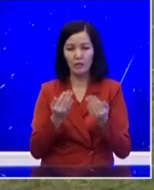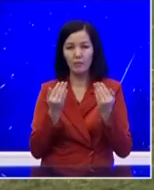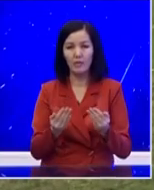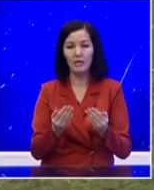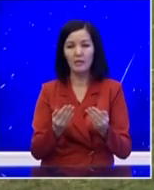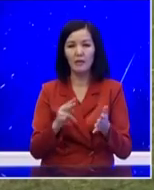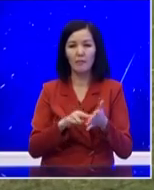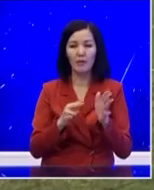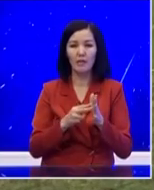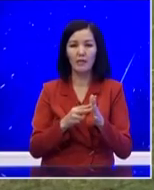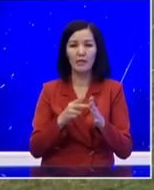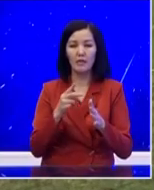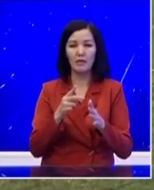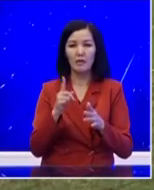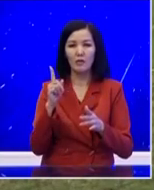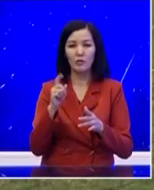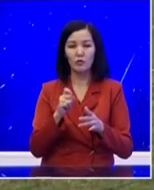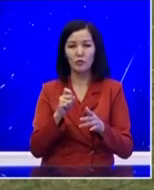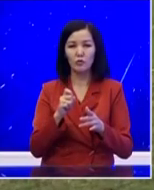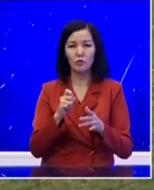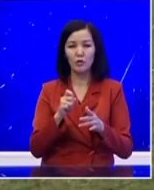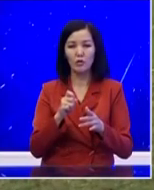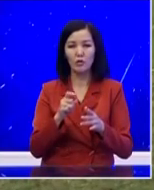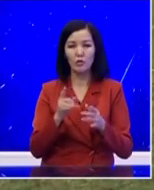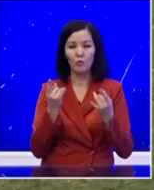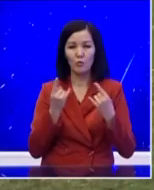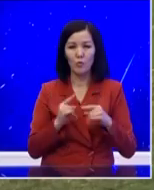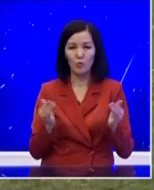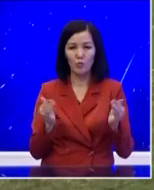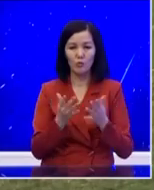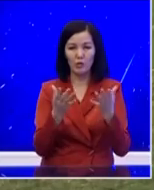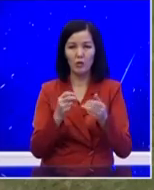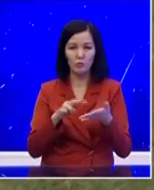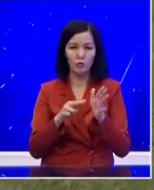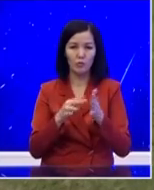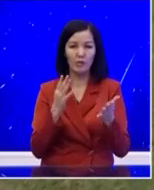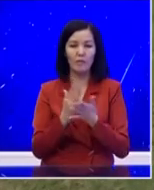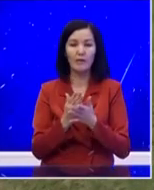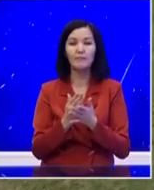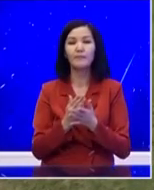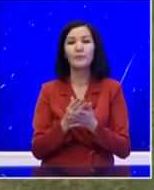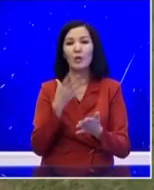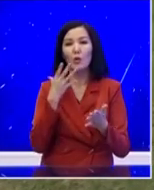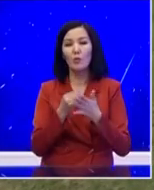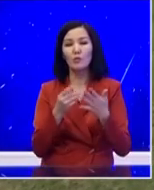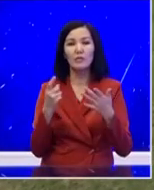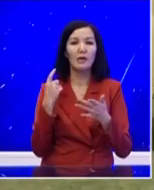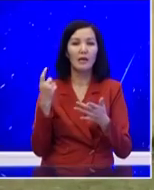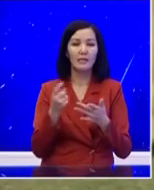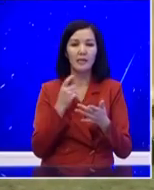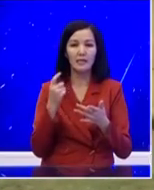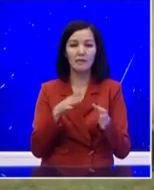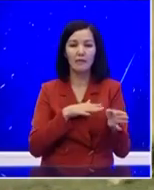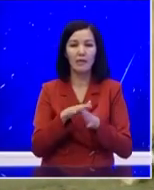енді межеміз әр жүз аналықтан 100-ден қозалуға жоспарлануда. Осылайша өз шаруасын тыңғылықты